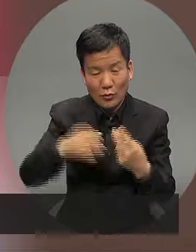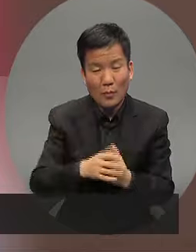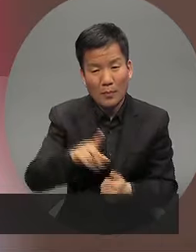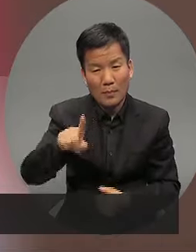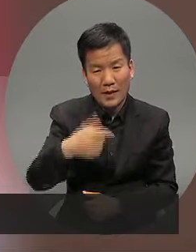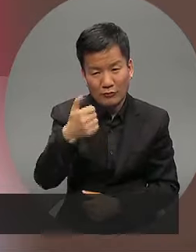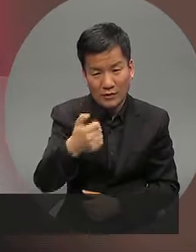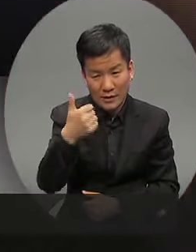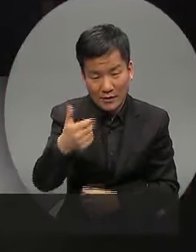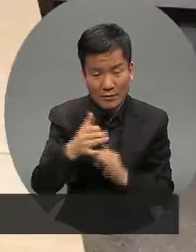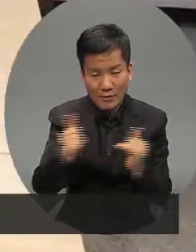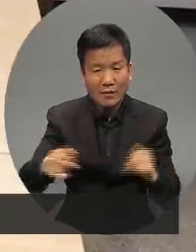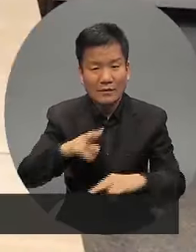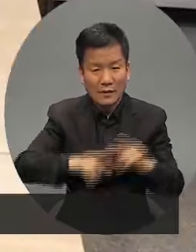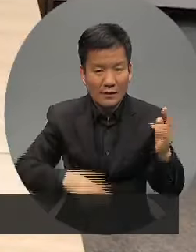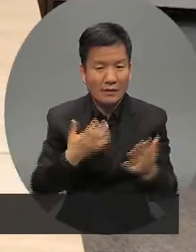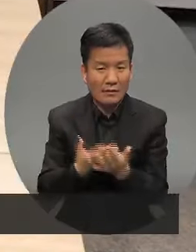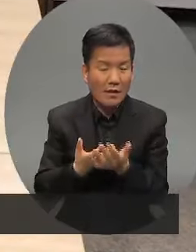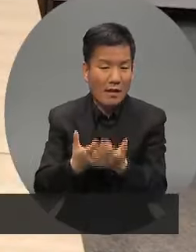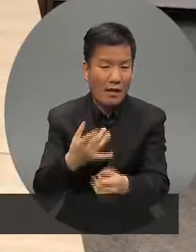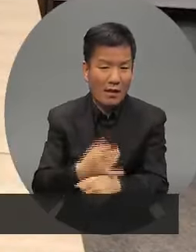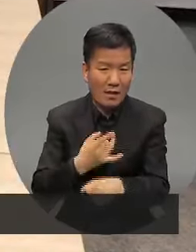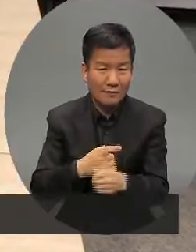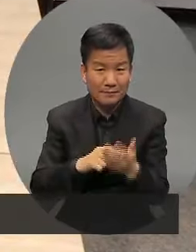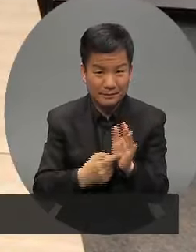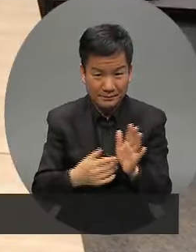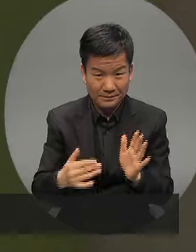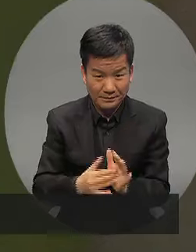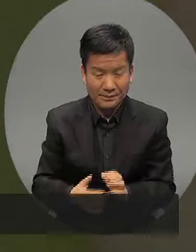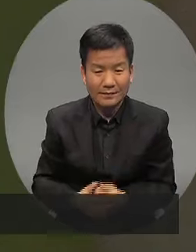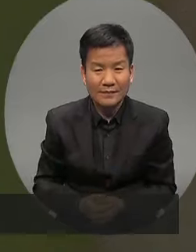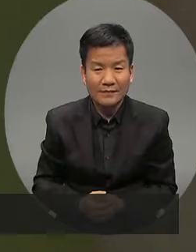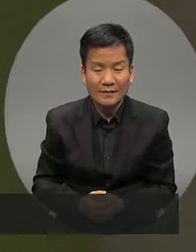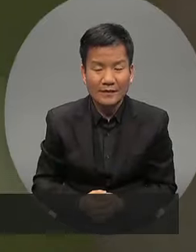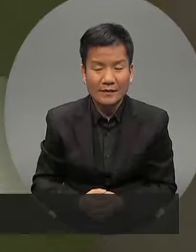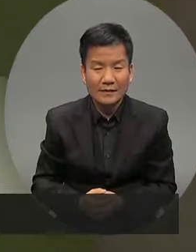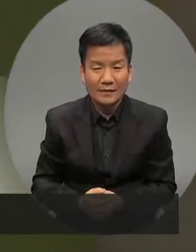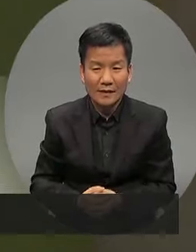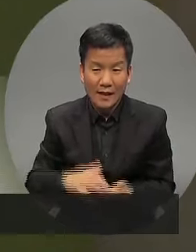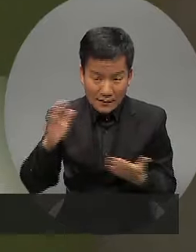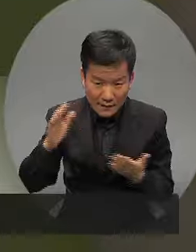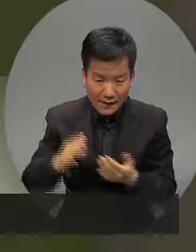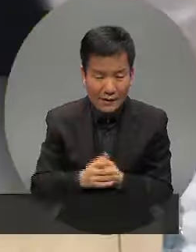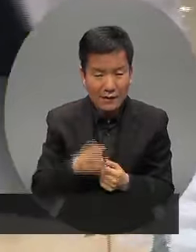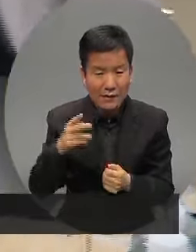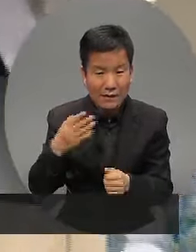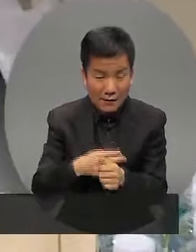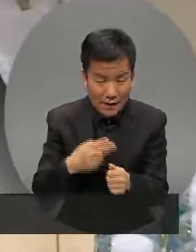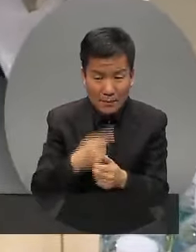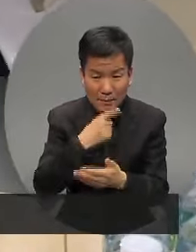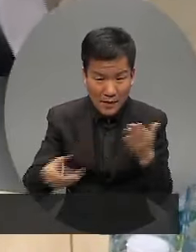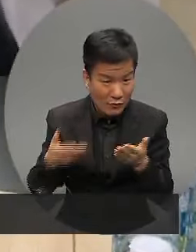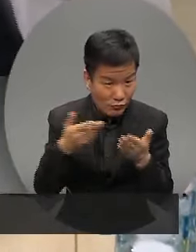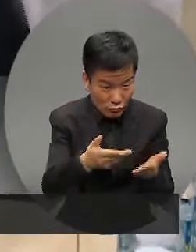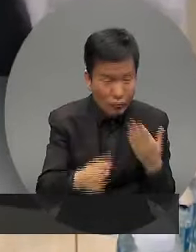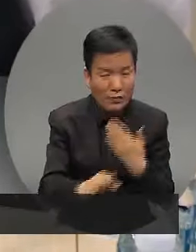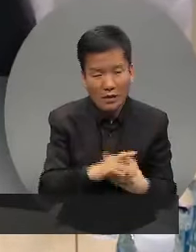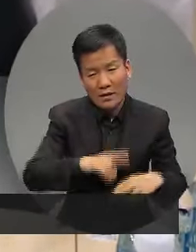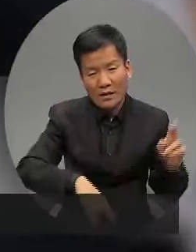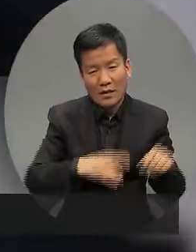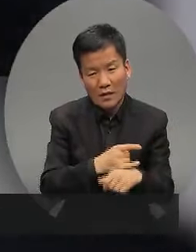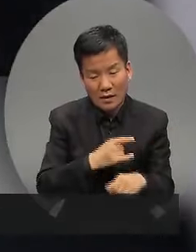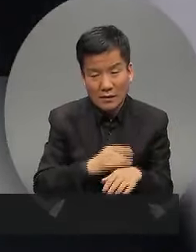105명이 사직서를 제출하겠다고 밝힌 겁니다 시은 전공 의대생들에게 피 생로